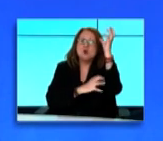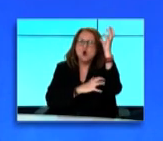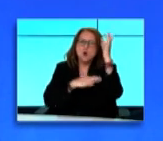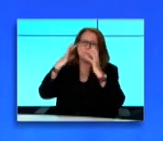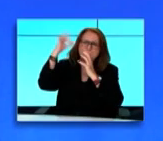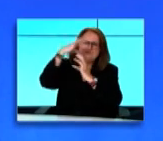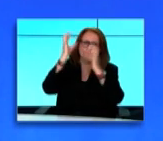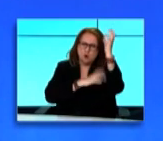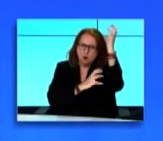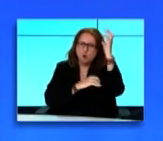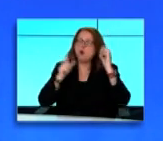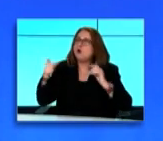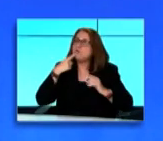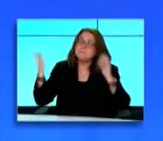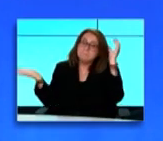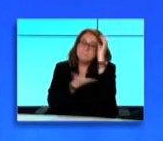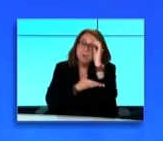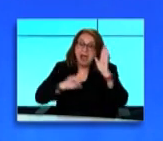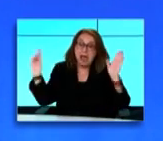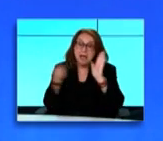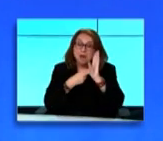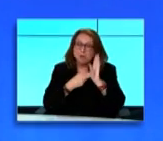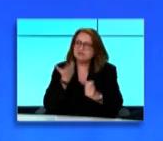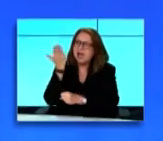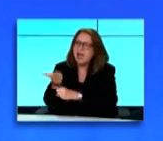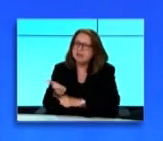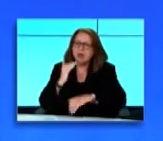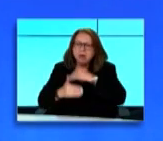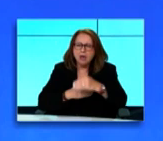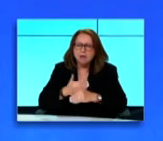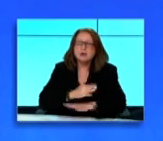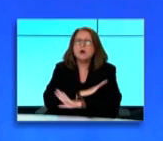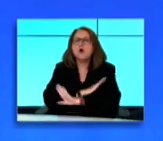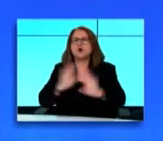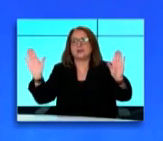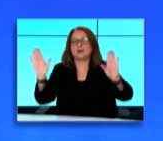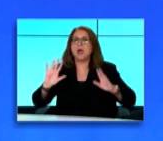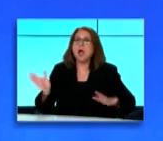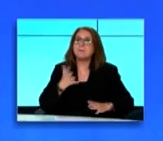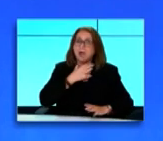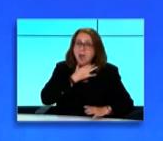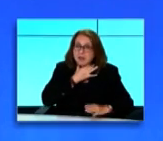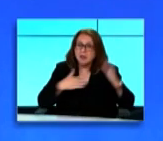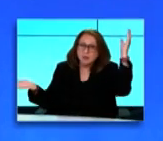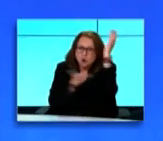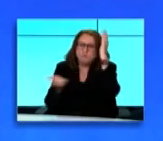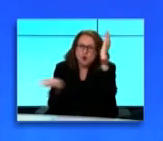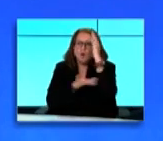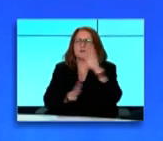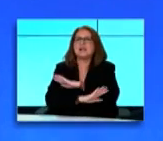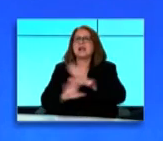Άρα πολλά πρέπει να αλλάξουν και στο κομμάτι αυτό και θεωρώ ότι η μεταφορά της αρμοδιότητας από τις